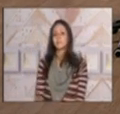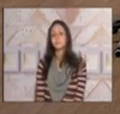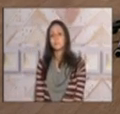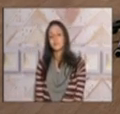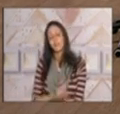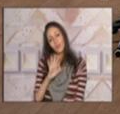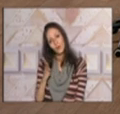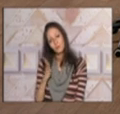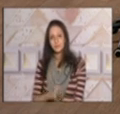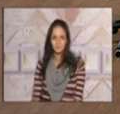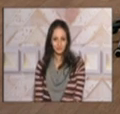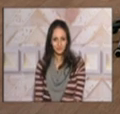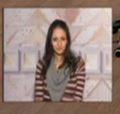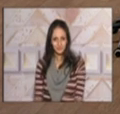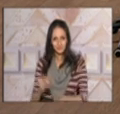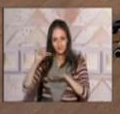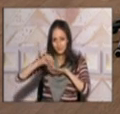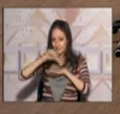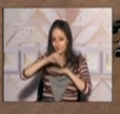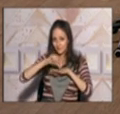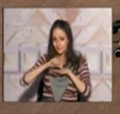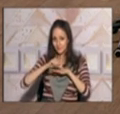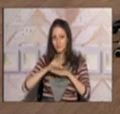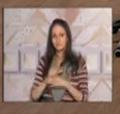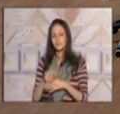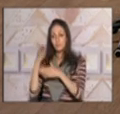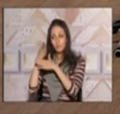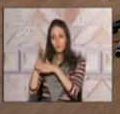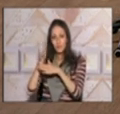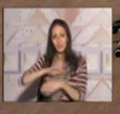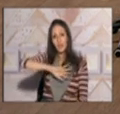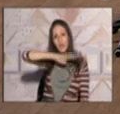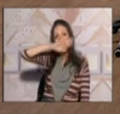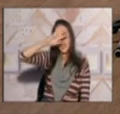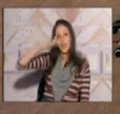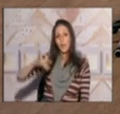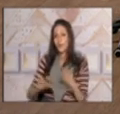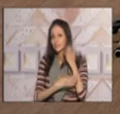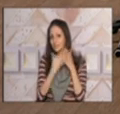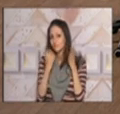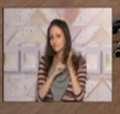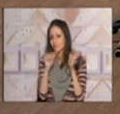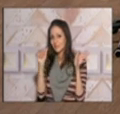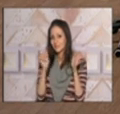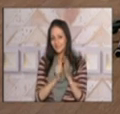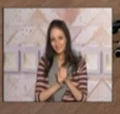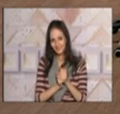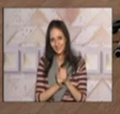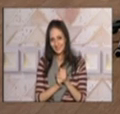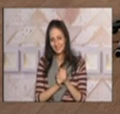المدن، المدن اللي فايزه كلها احنا بنتكلم على الخارجه من الوادي الجديد واخده المركز الاول، بنتكلم على